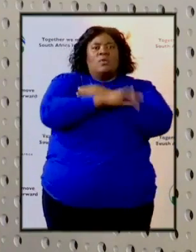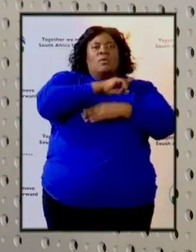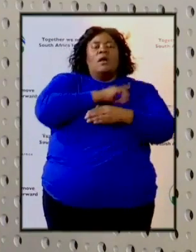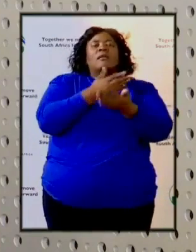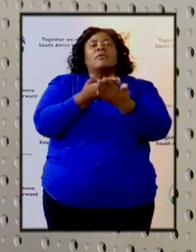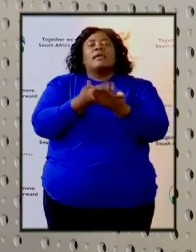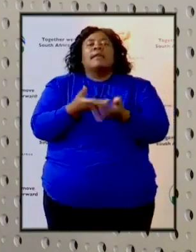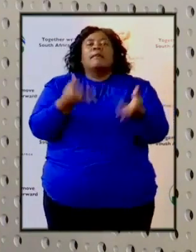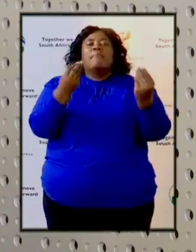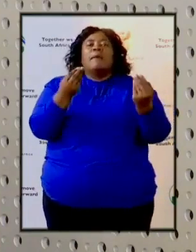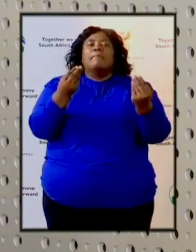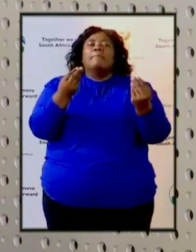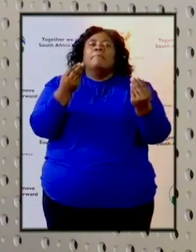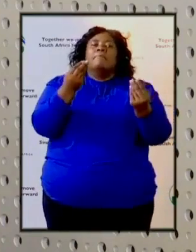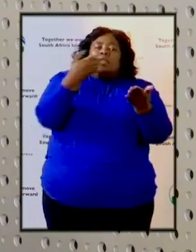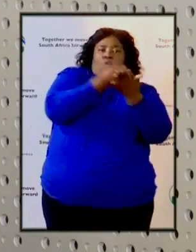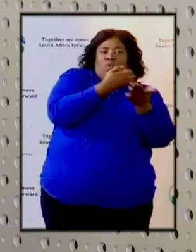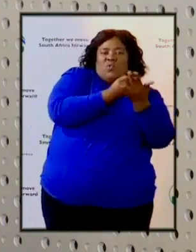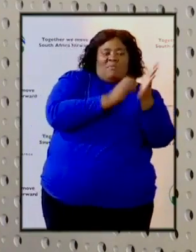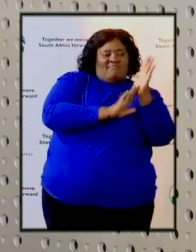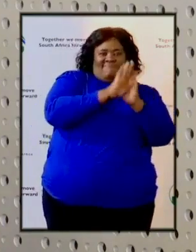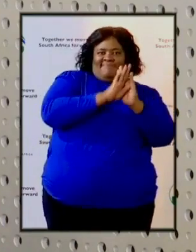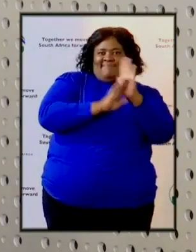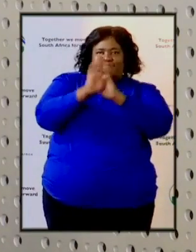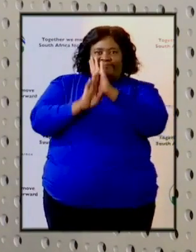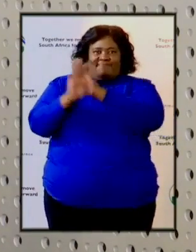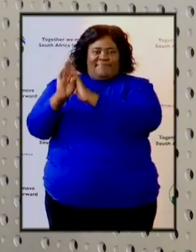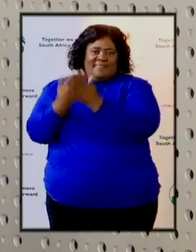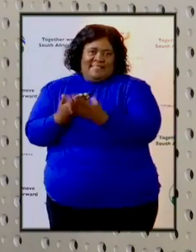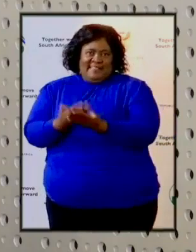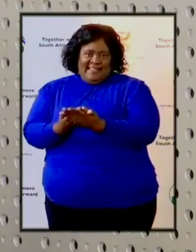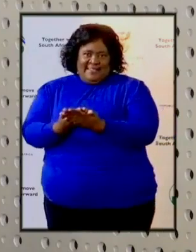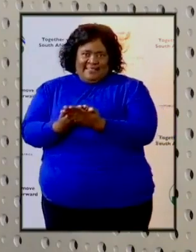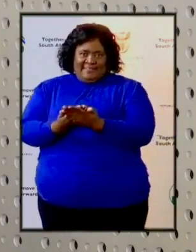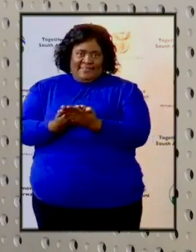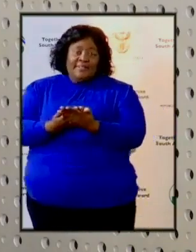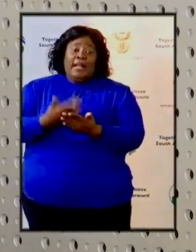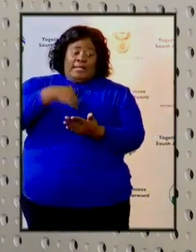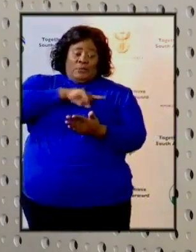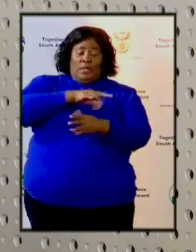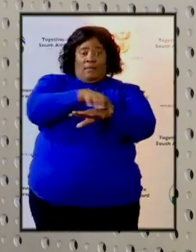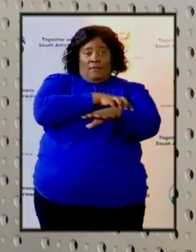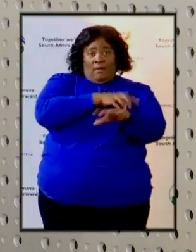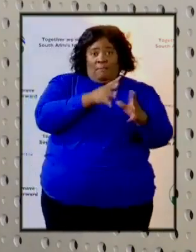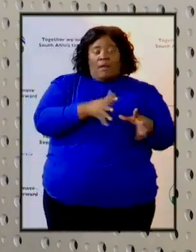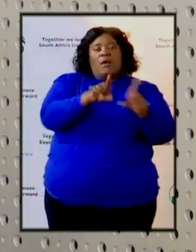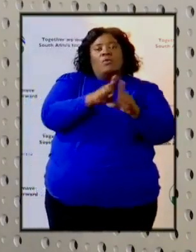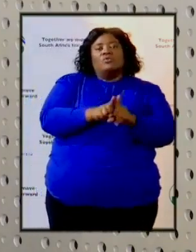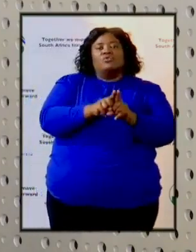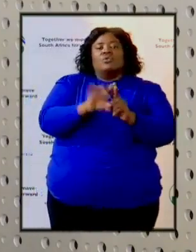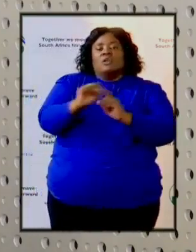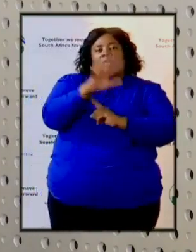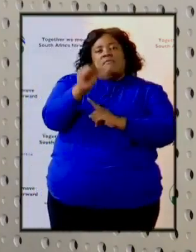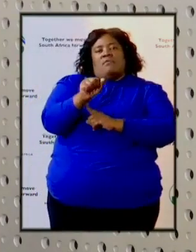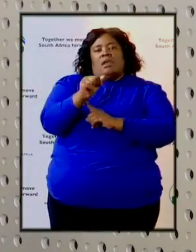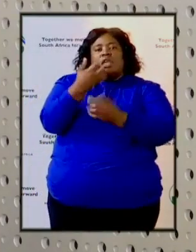lawo mandla omnotho athukuthi xaxa ezikhwameni zethu njengabalimi kanti futhi nasezweni lonke nje